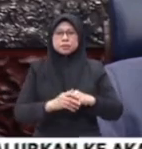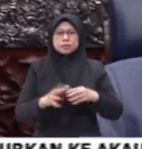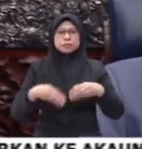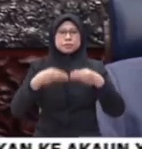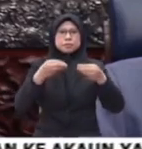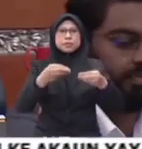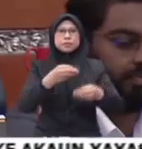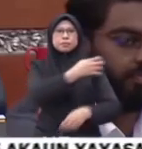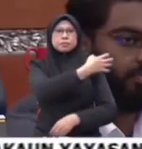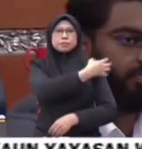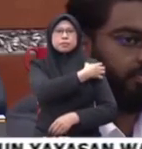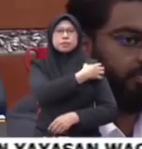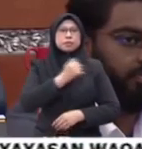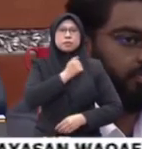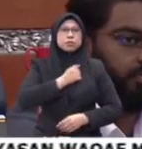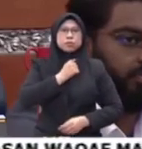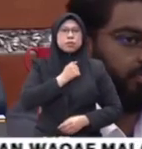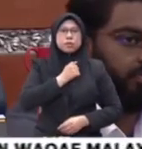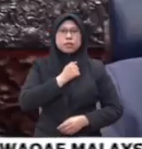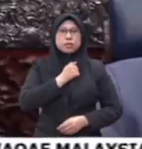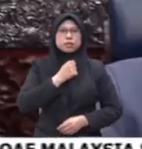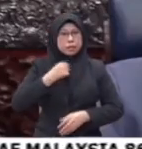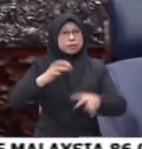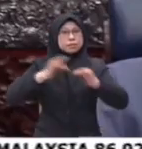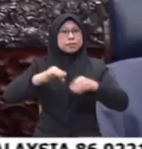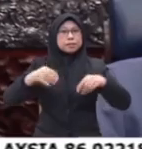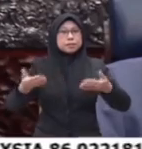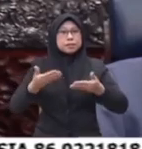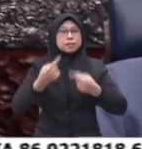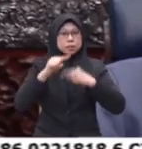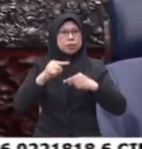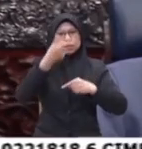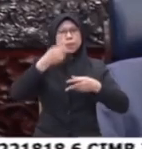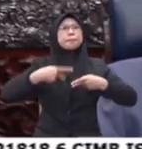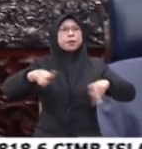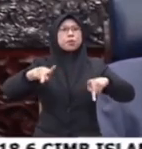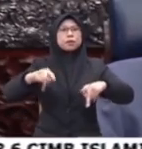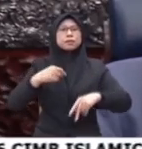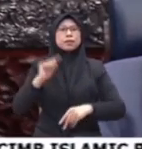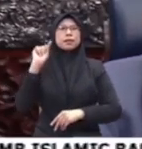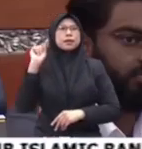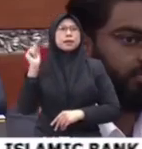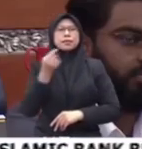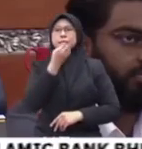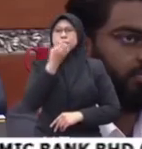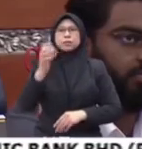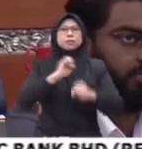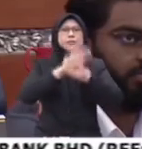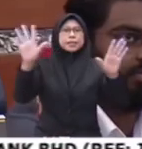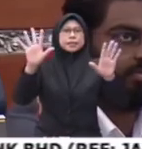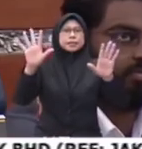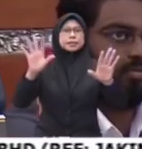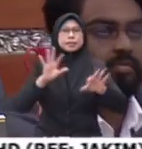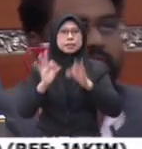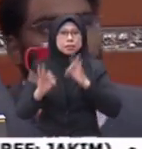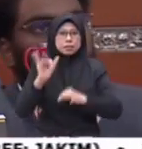pihak penguatkuasa. Minta maaf, itu bukan. Ya. Saya nak jelaskan sini pasal ini peluang. Saya cuma kata, saya nyatakan dengan jelas, kalau